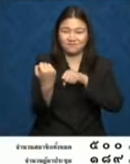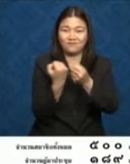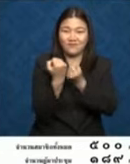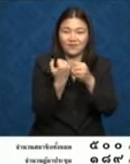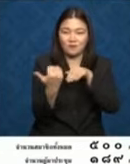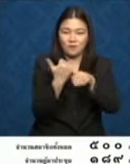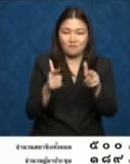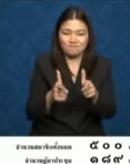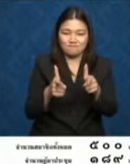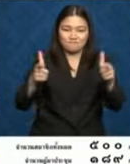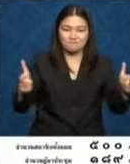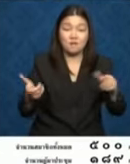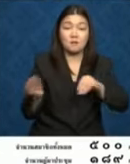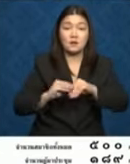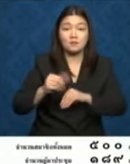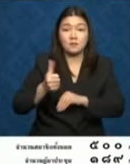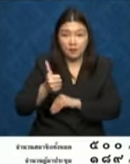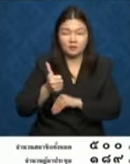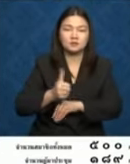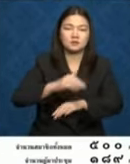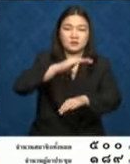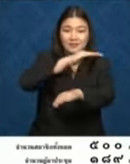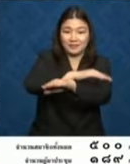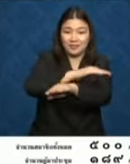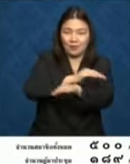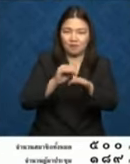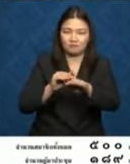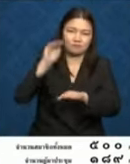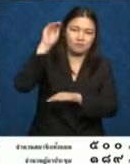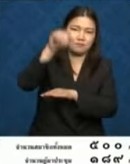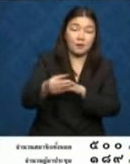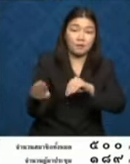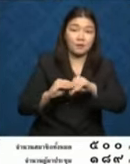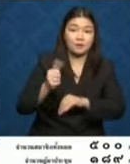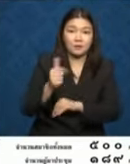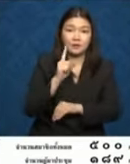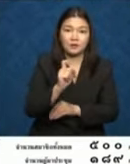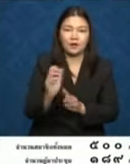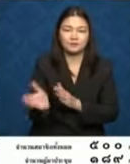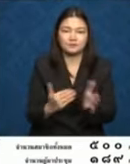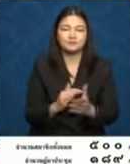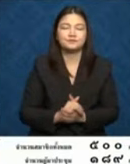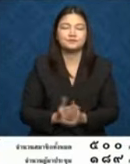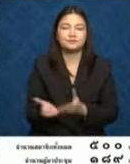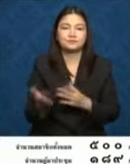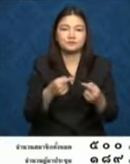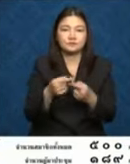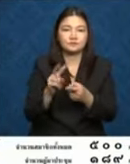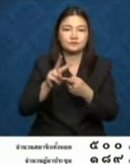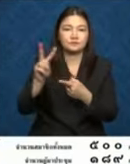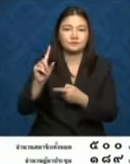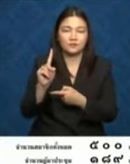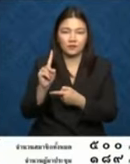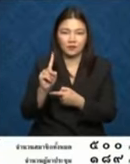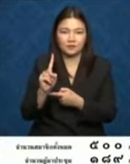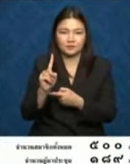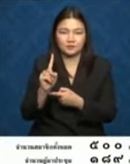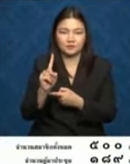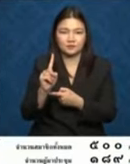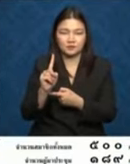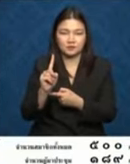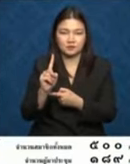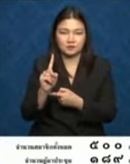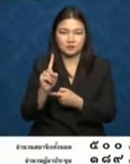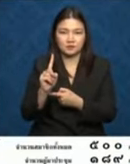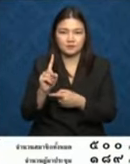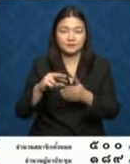ามสี่แยกในแยกนี้ได้หรือไม่นะครับเรื่องที่2ขอปรึกษาท่านประธานไปผ่านไปยังทางหลวงชนบทนะครับว่าถ